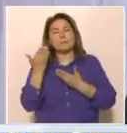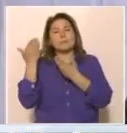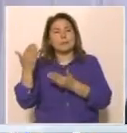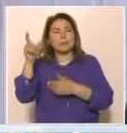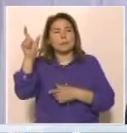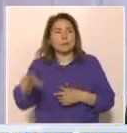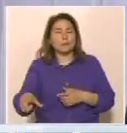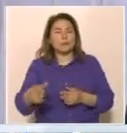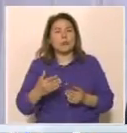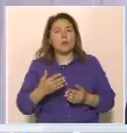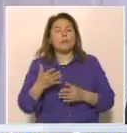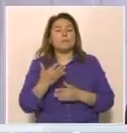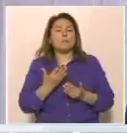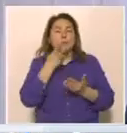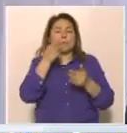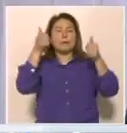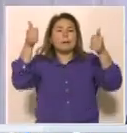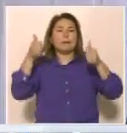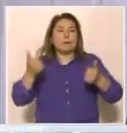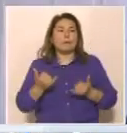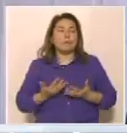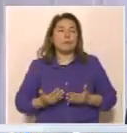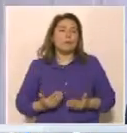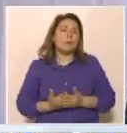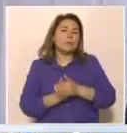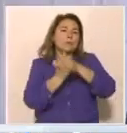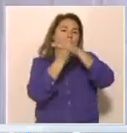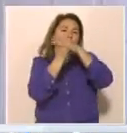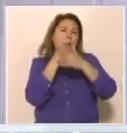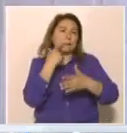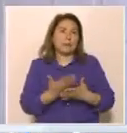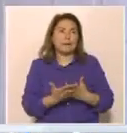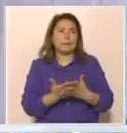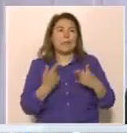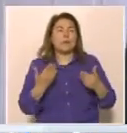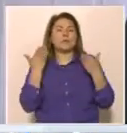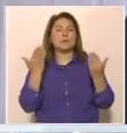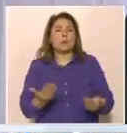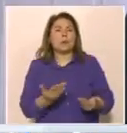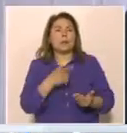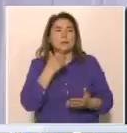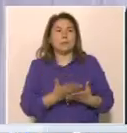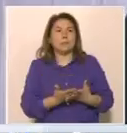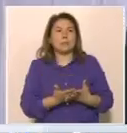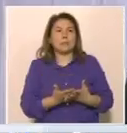ағамыздық бекке көтеріп жатырсыздар. Себебі қолысы адалдықтың туын ұстаған адам соған шынайы да